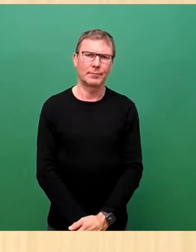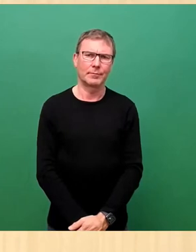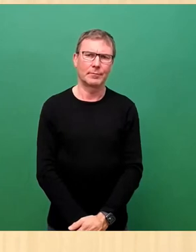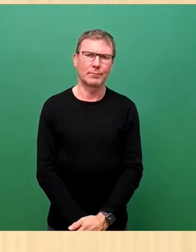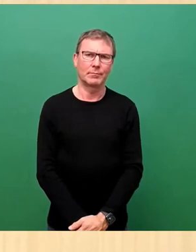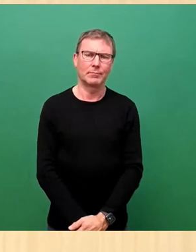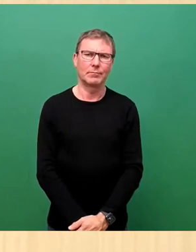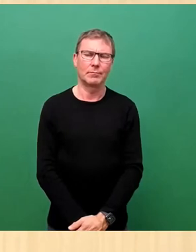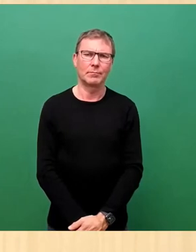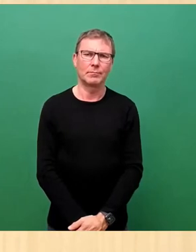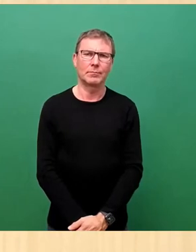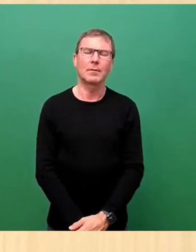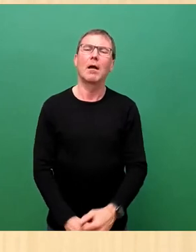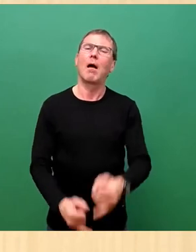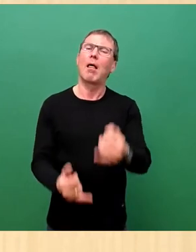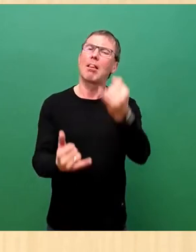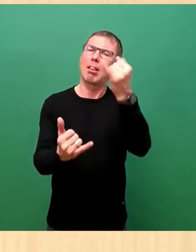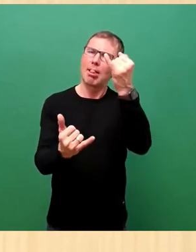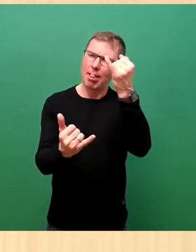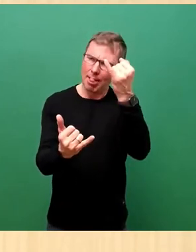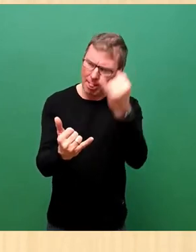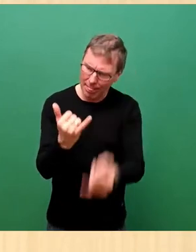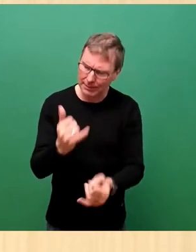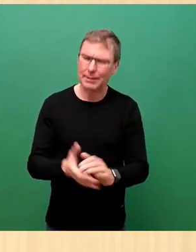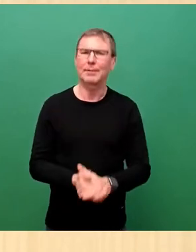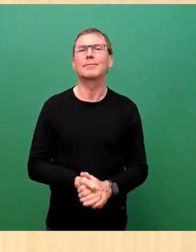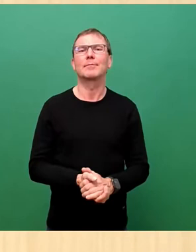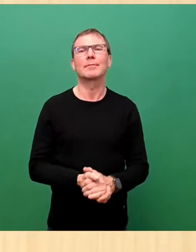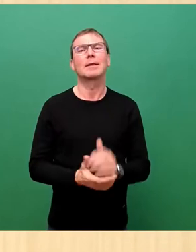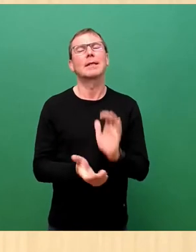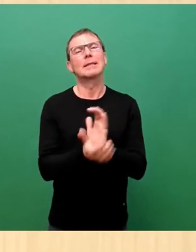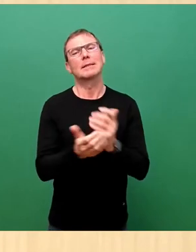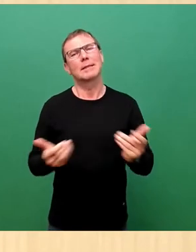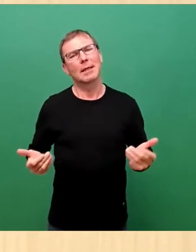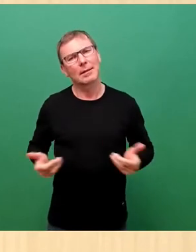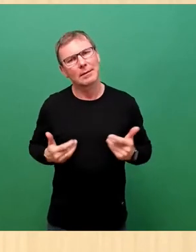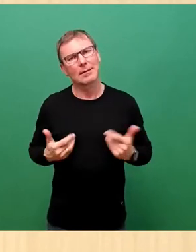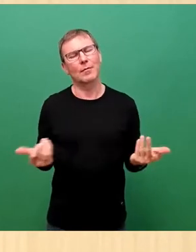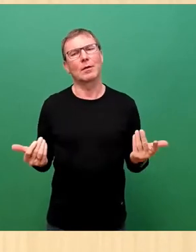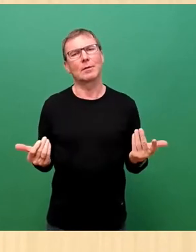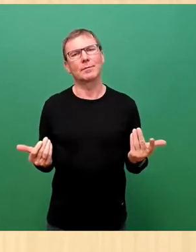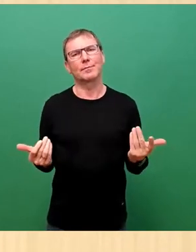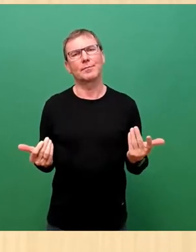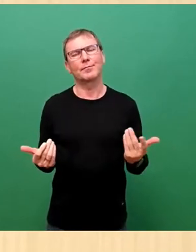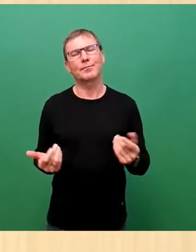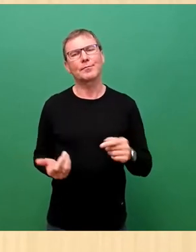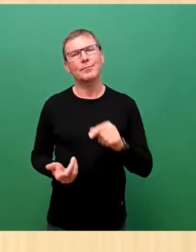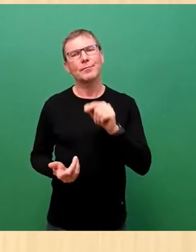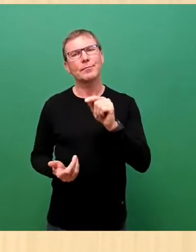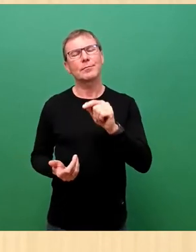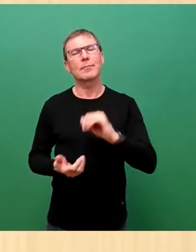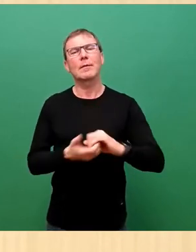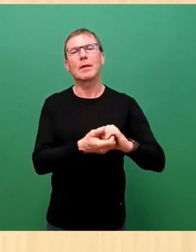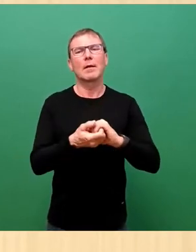Ein letztes noch, ich habe mich auch sehr gefreut, dass in den Vereinten